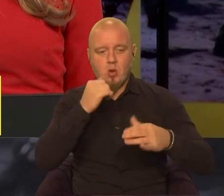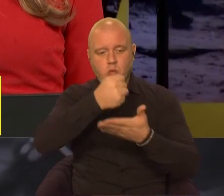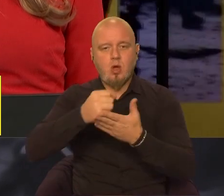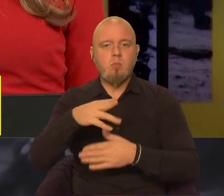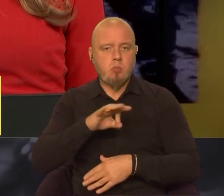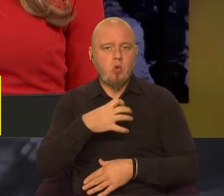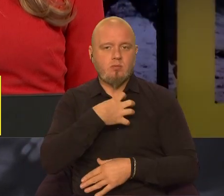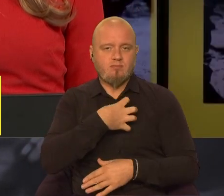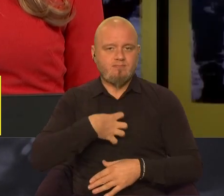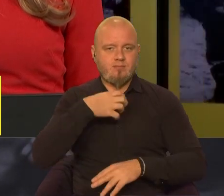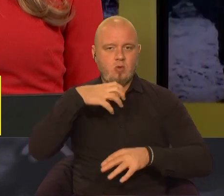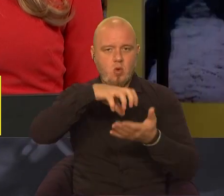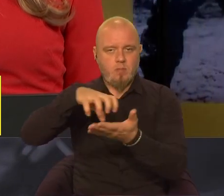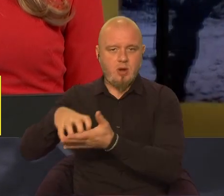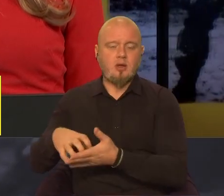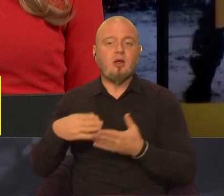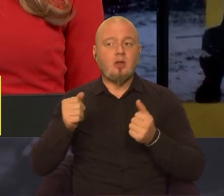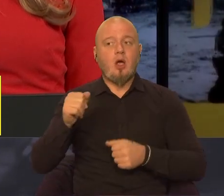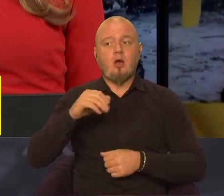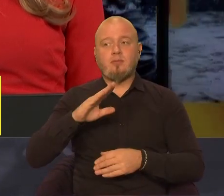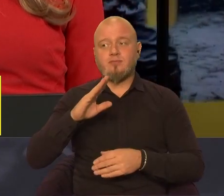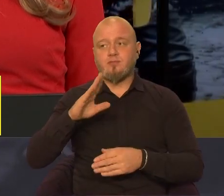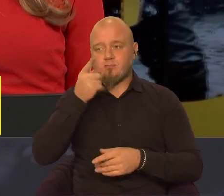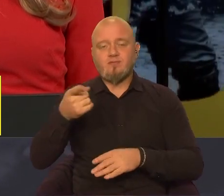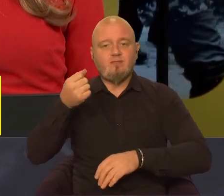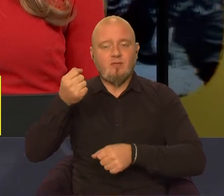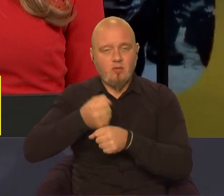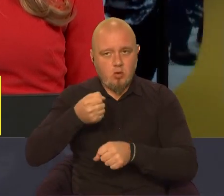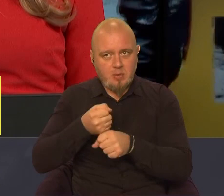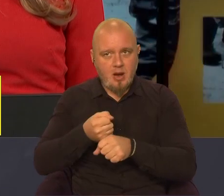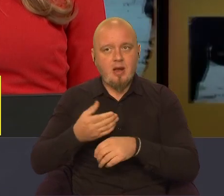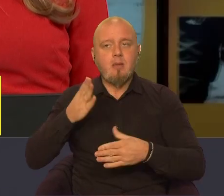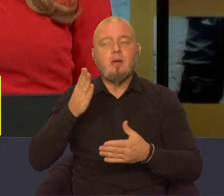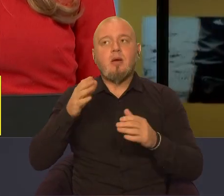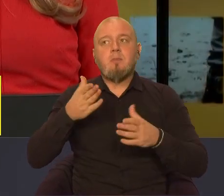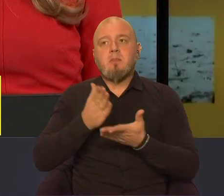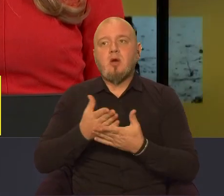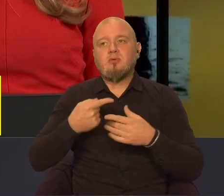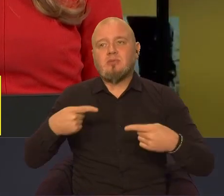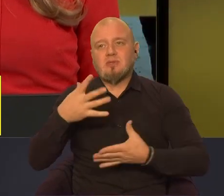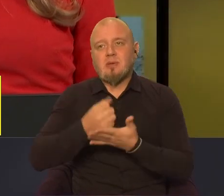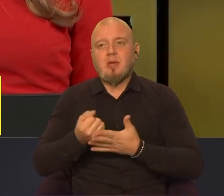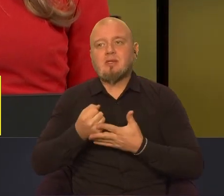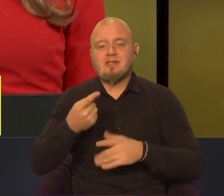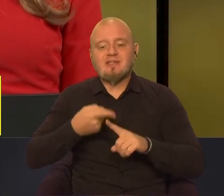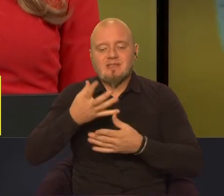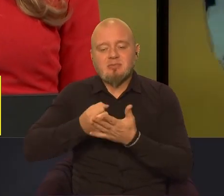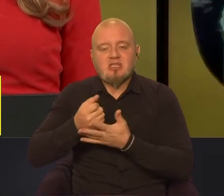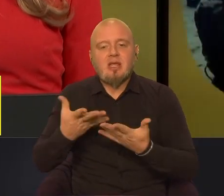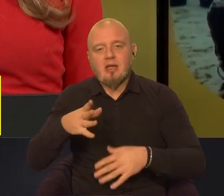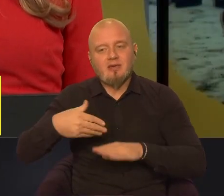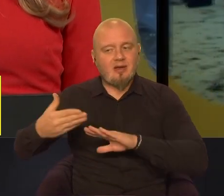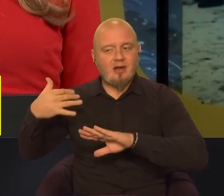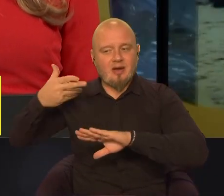що мають певні потужності, мають певні запаси, ймовірно, тих запчастин, які ще раніше вдалося накопичувати, бо знали, можливо,